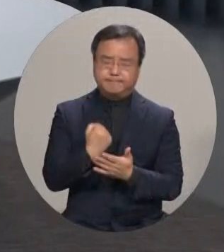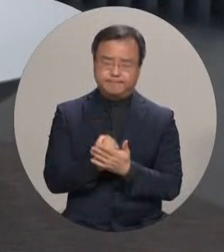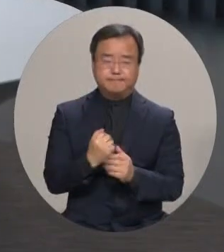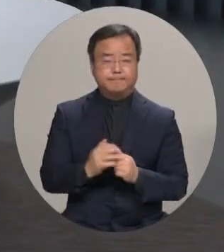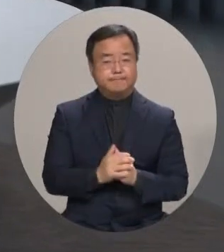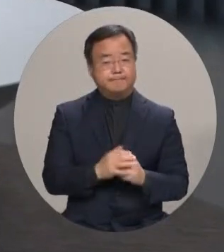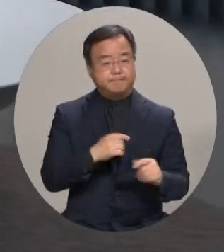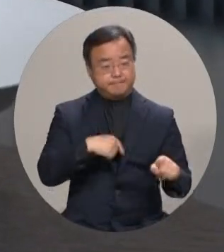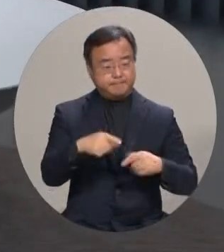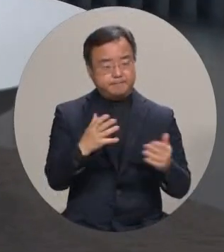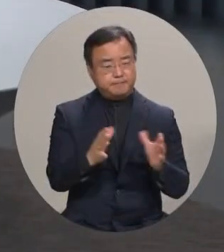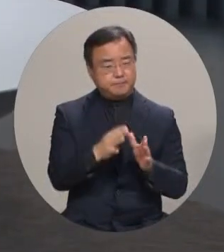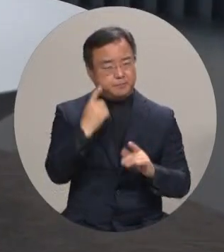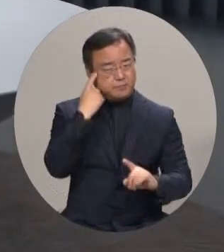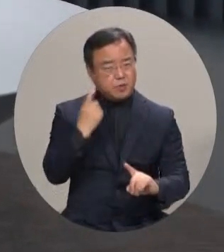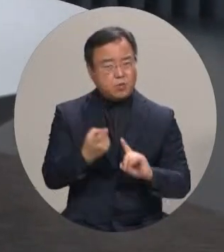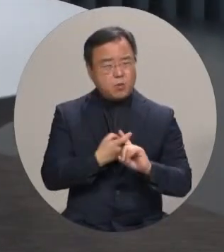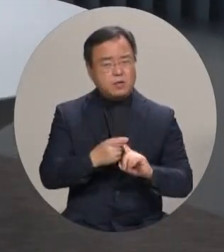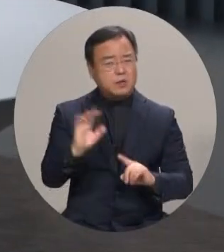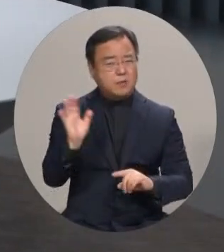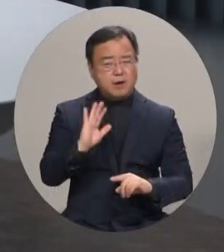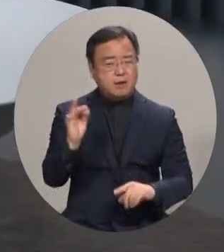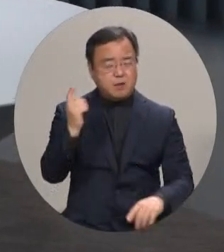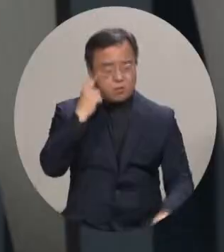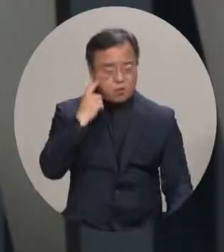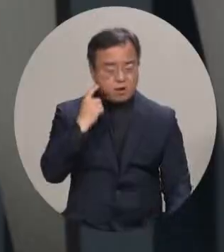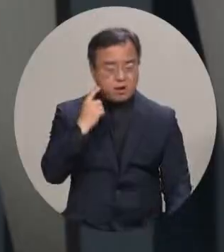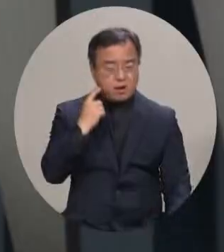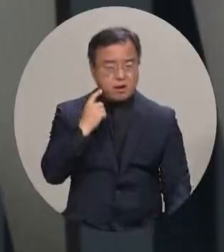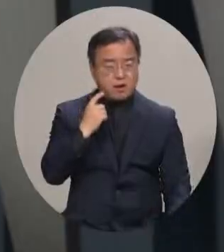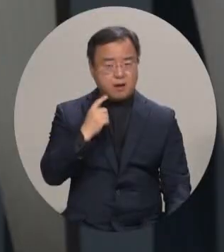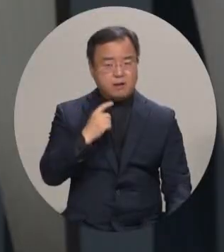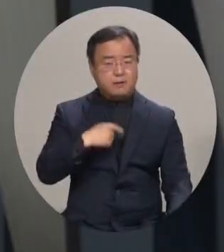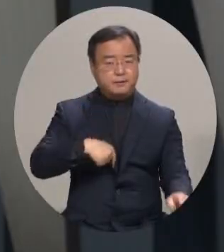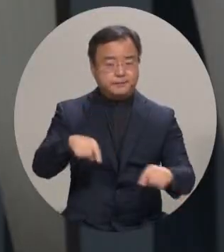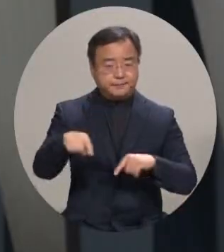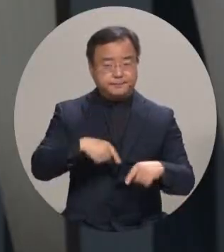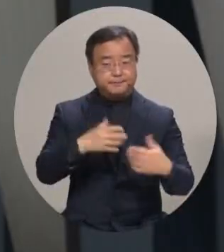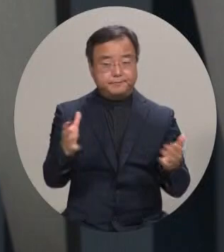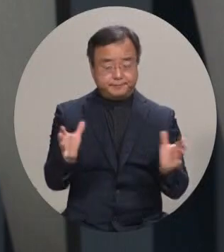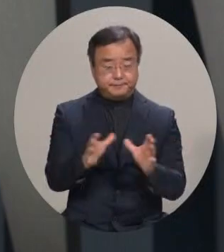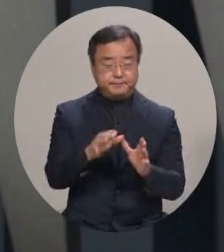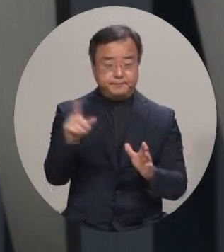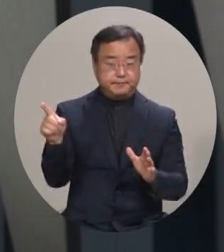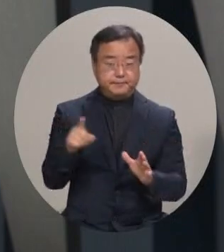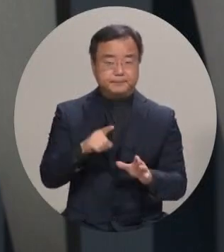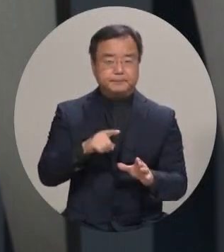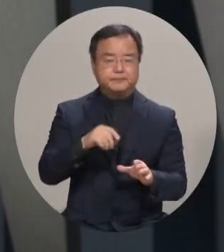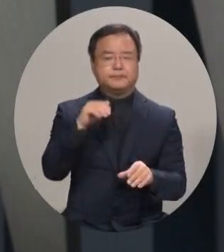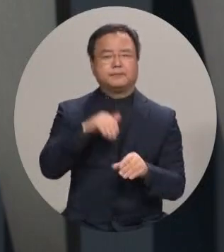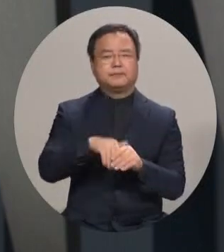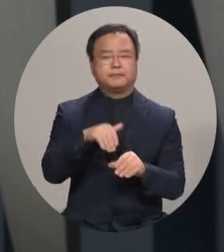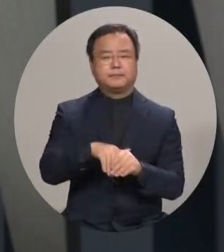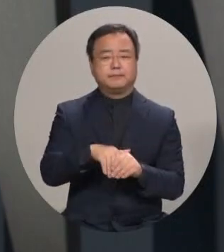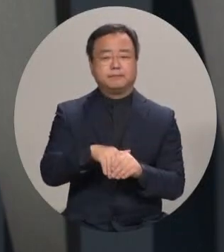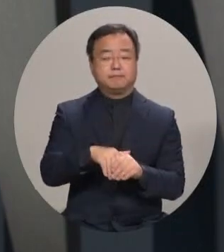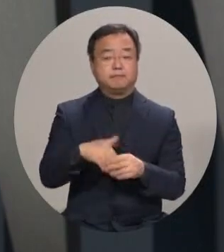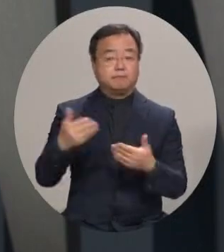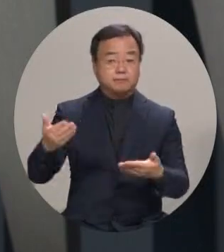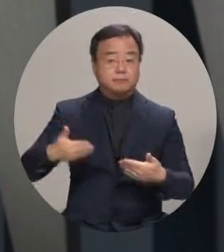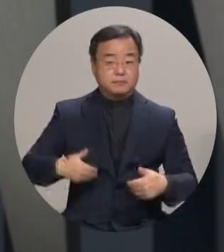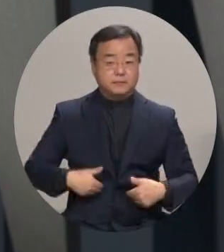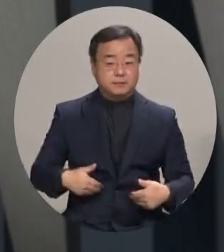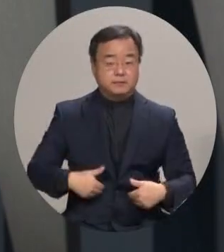정치권에서도 별로 관심을 갖지 않는 이유가요 어쨌든 정치권에서는 표가 나와야 되잖아요 그죠 유권자